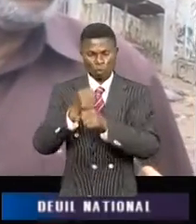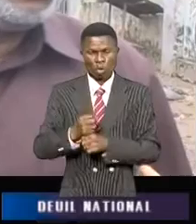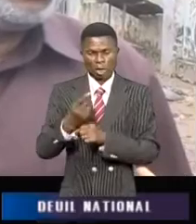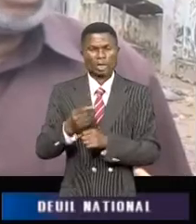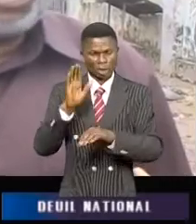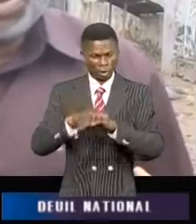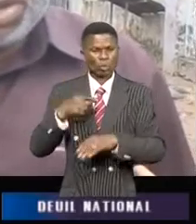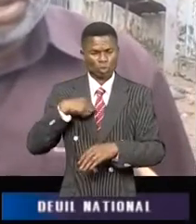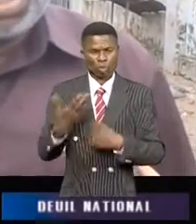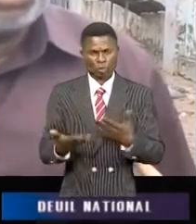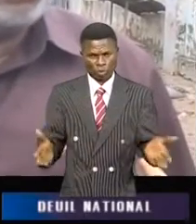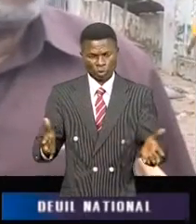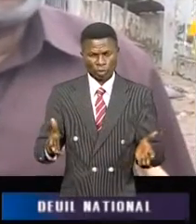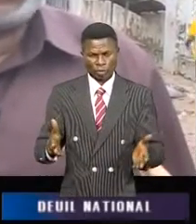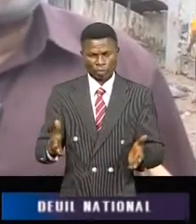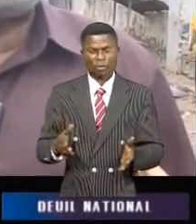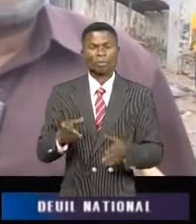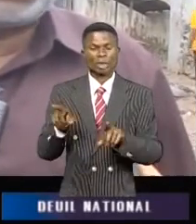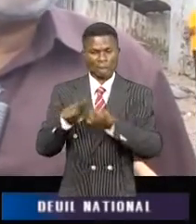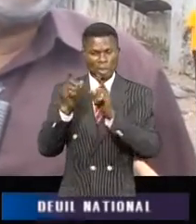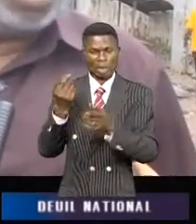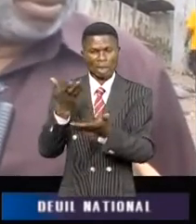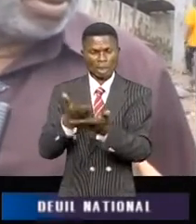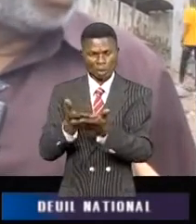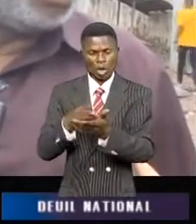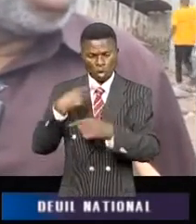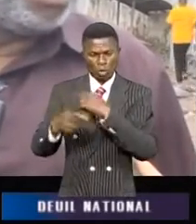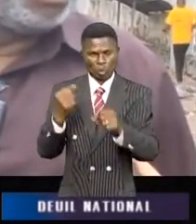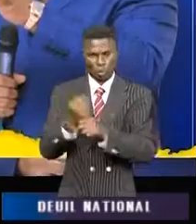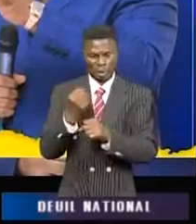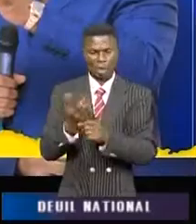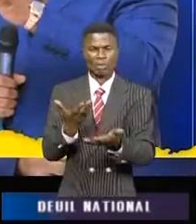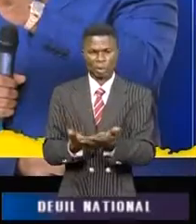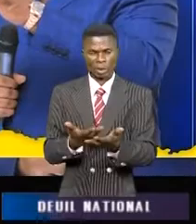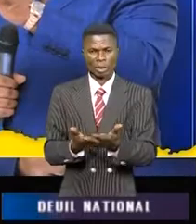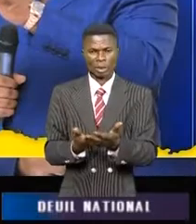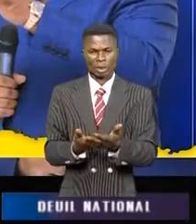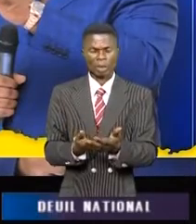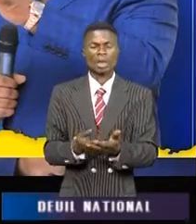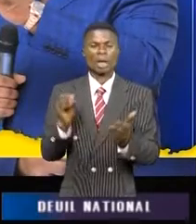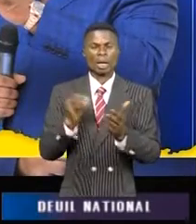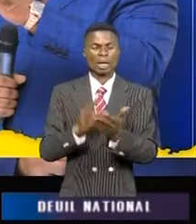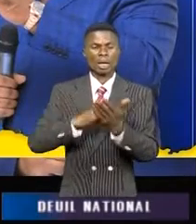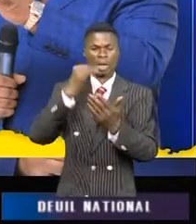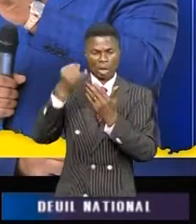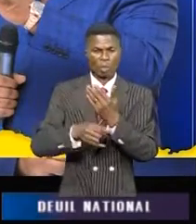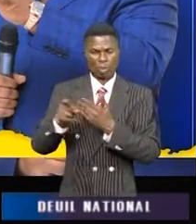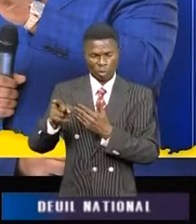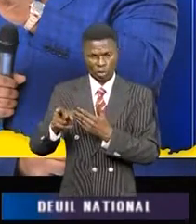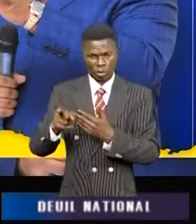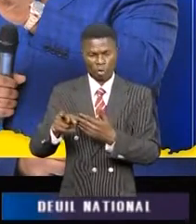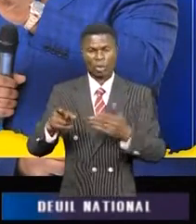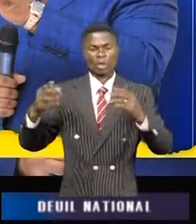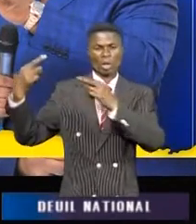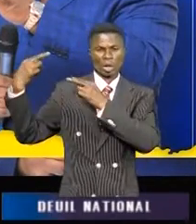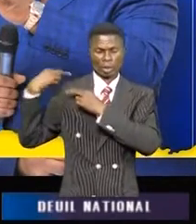financement. Nous avons une ligne de crédit sur laquelle nous sommes en train de l'utiliser. Il est à noter que le projet Tchilijelou est conduit par le